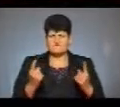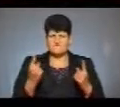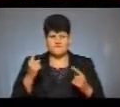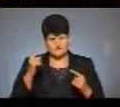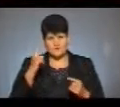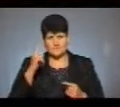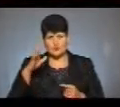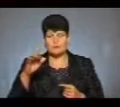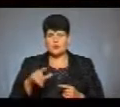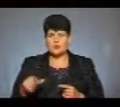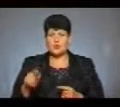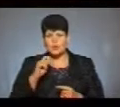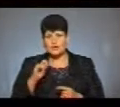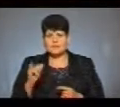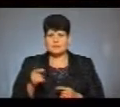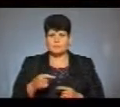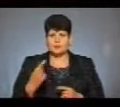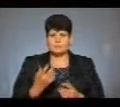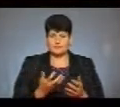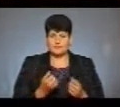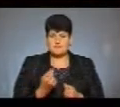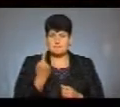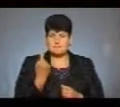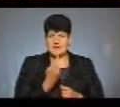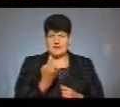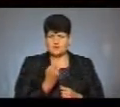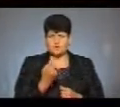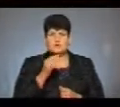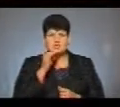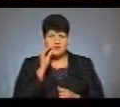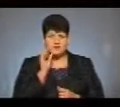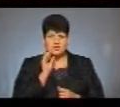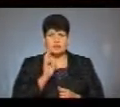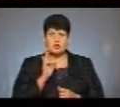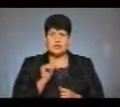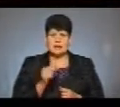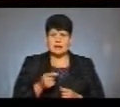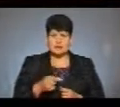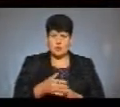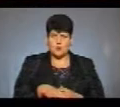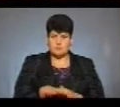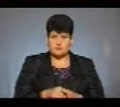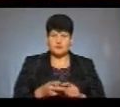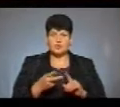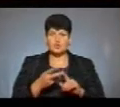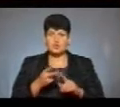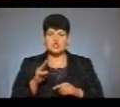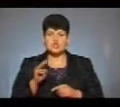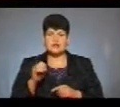і Тернопільщини. Якщо візьмемо перший артбук Шевченко на Тернопільщині, другий –